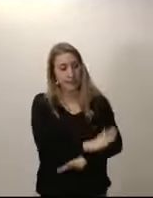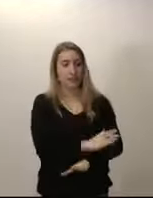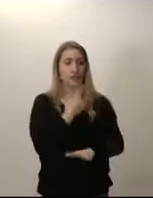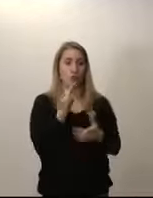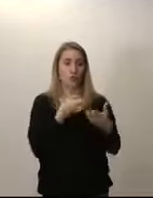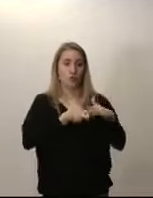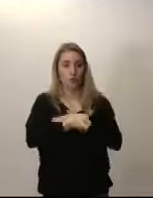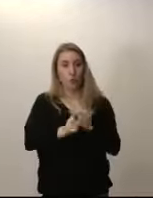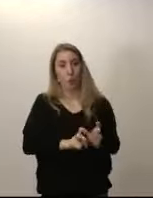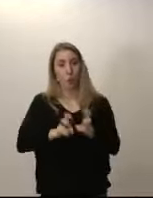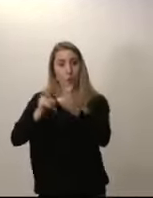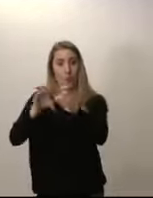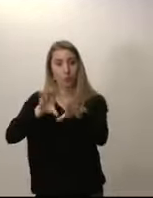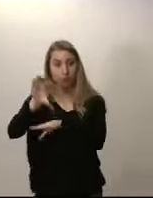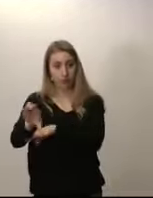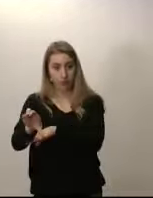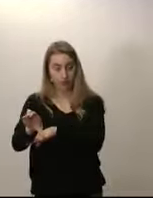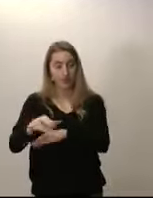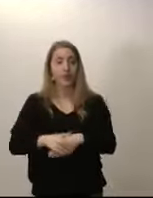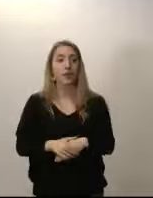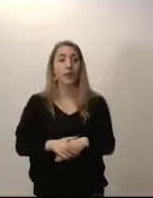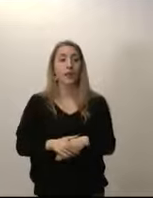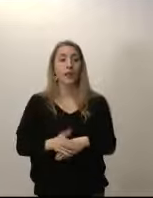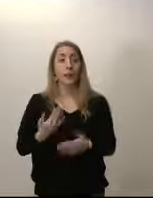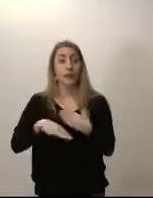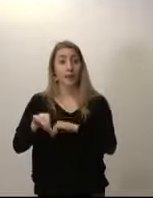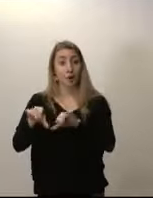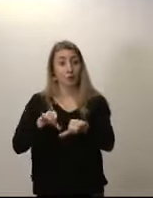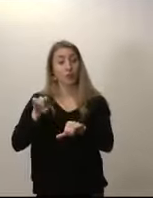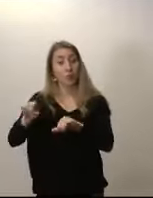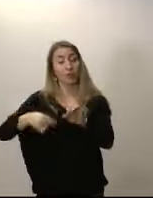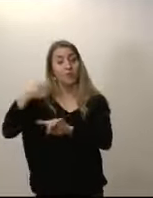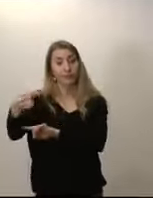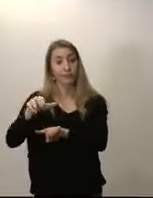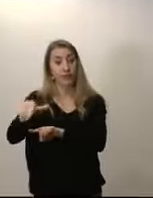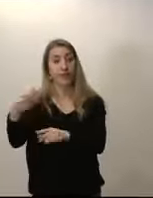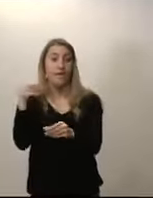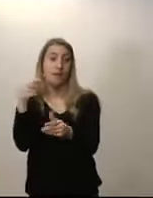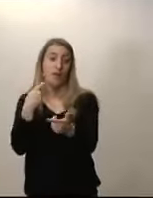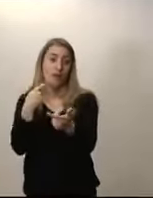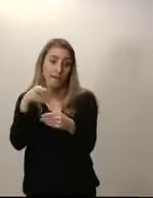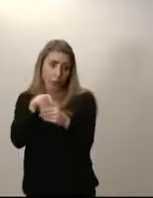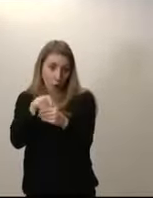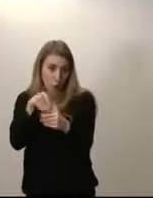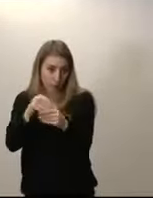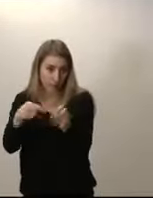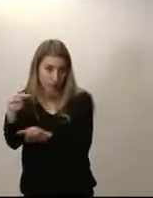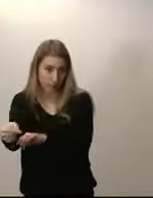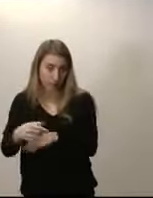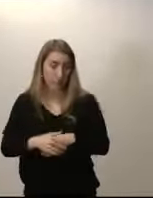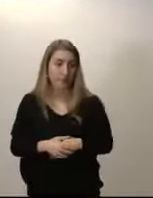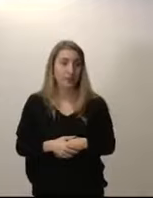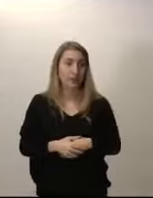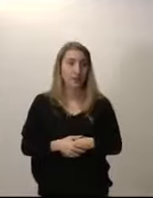à charge pour lui de retrouver les moyens d'économie, de réaliser les économies nécessaires. Externalisation